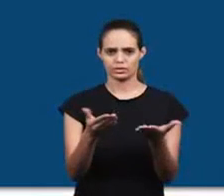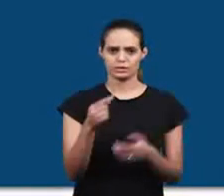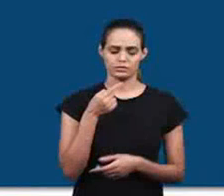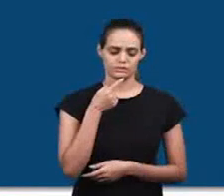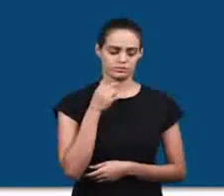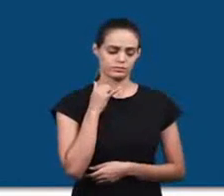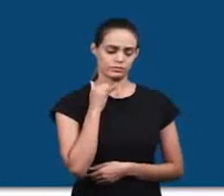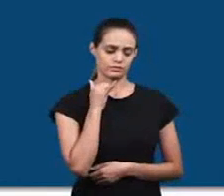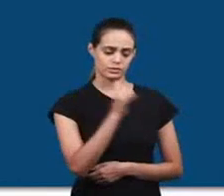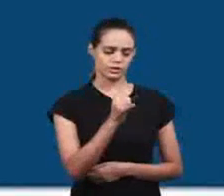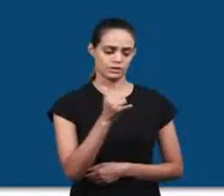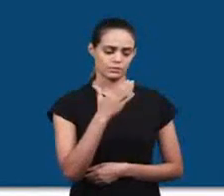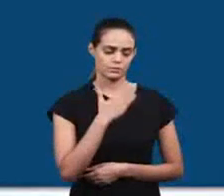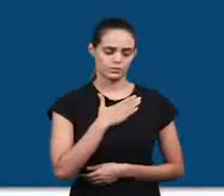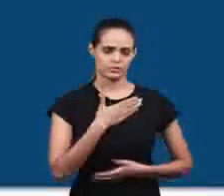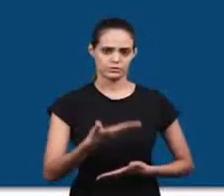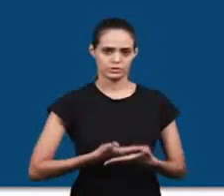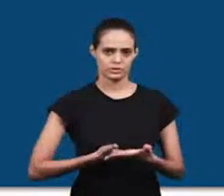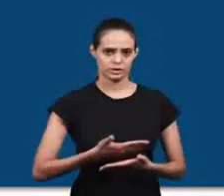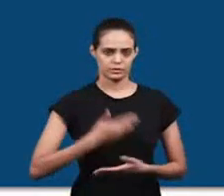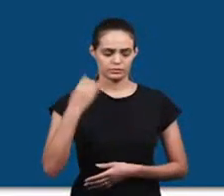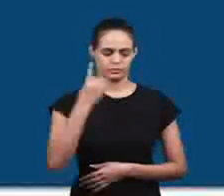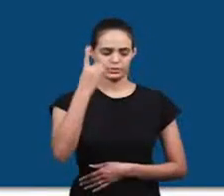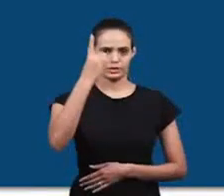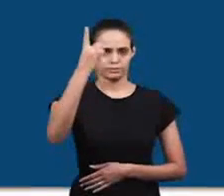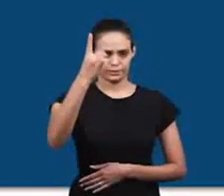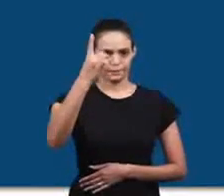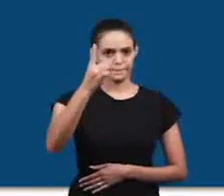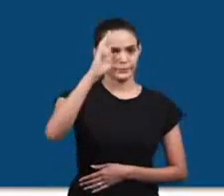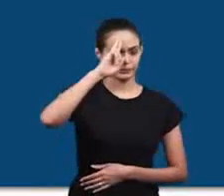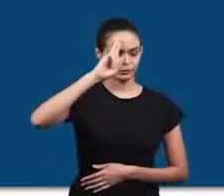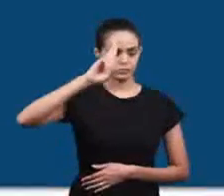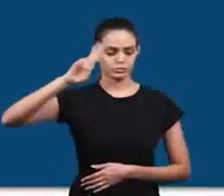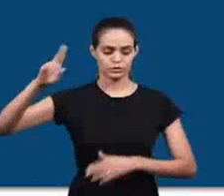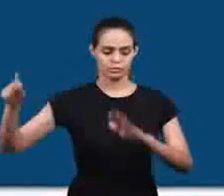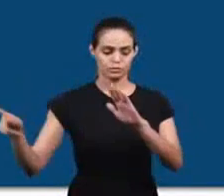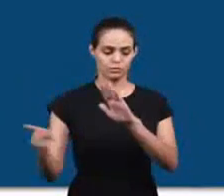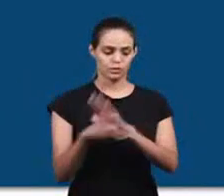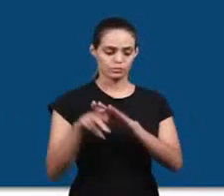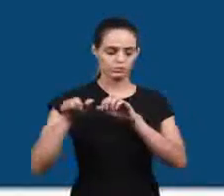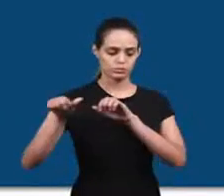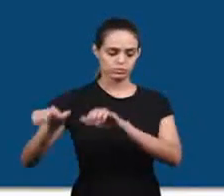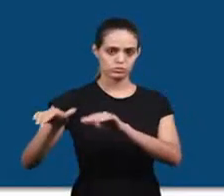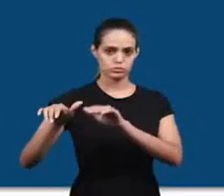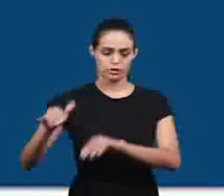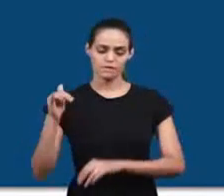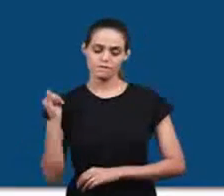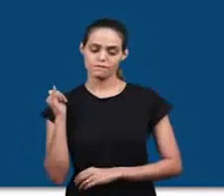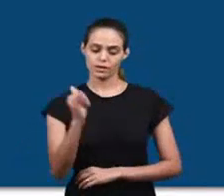Darum sollst du nun so zu meinem Knechte David sagen, so spricht der Herr